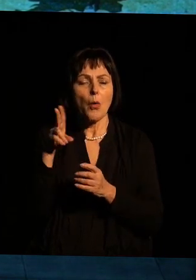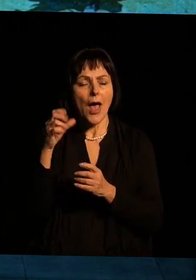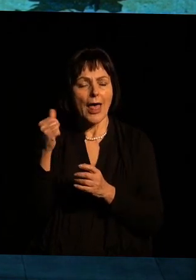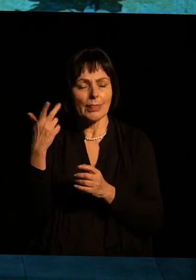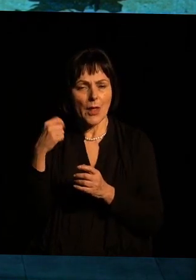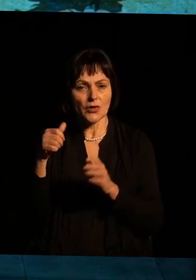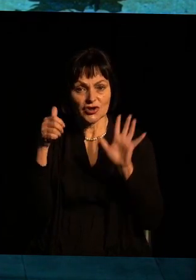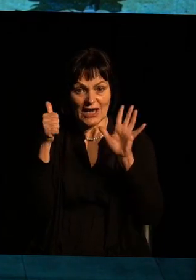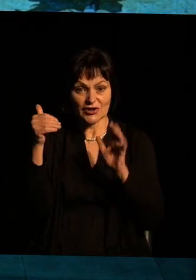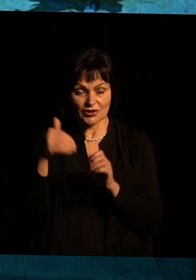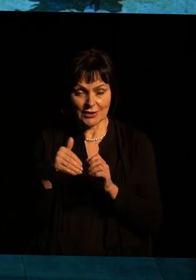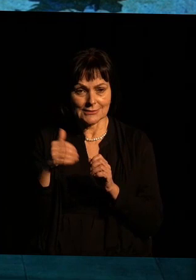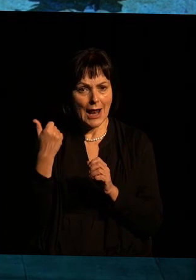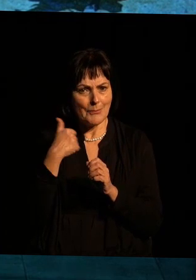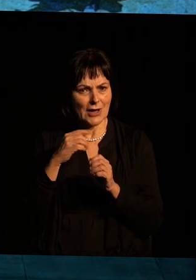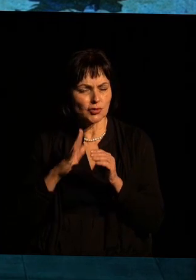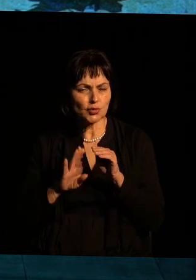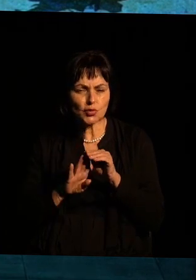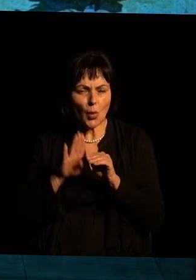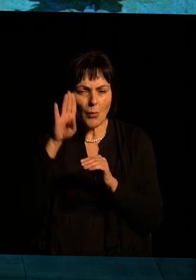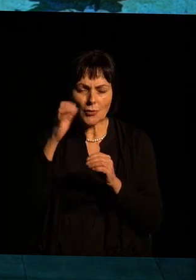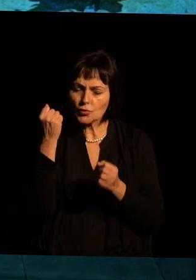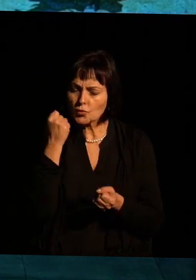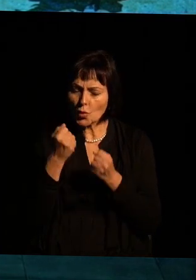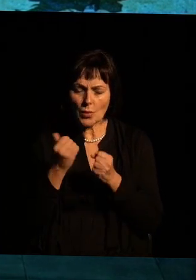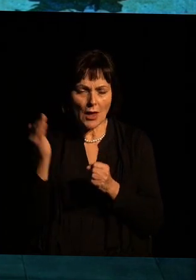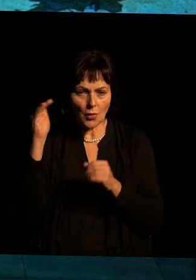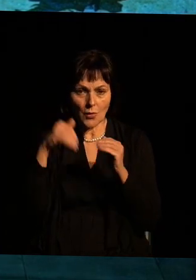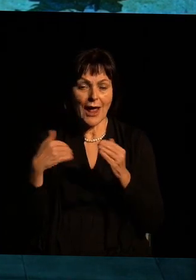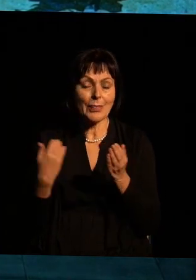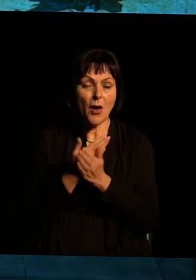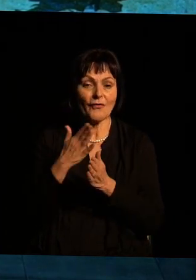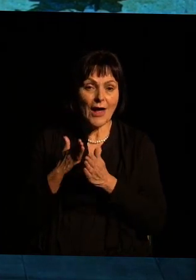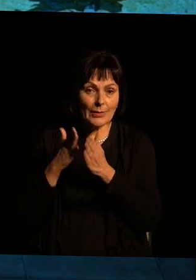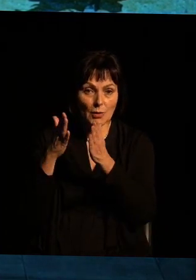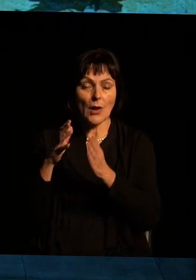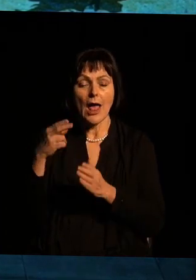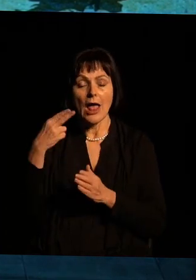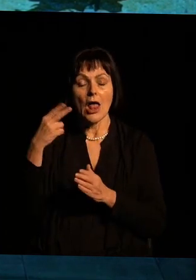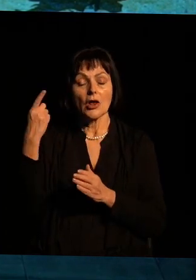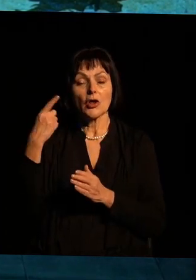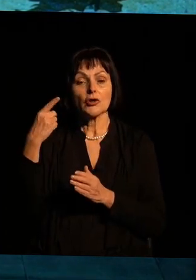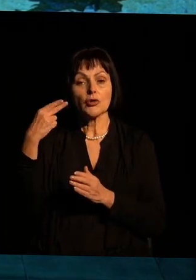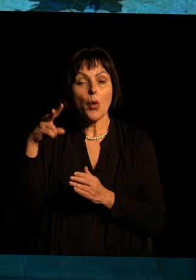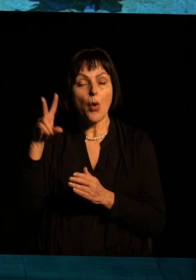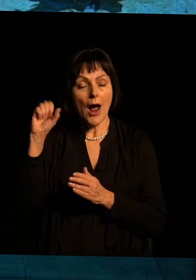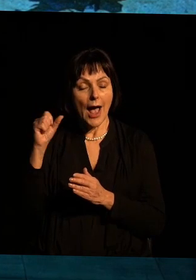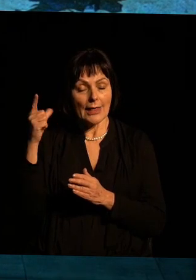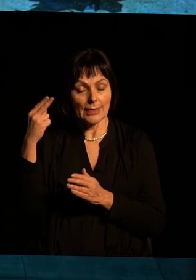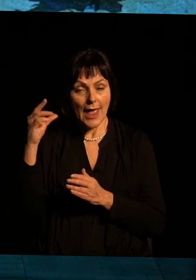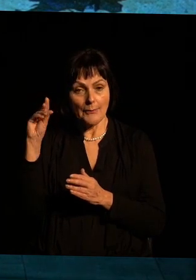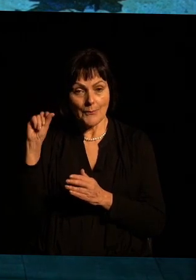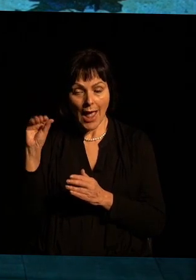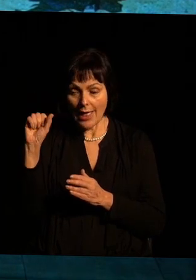jeszcze 6-tysięczny, ale bardzo, bardzo stroma, trudna góra. Robiliśmy nową drogę na Aguja Nevada, no i tutaj, tak jak było pokazane,